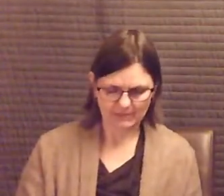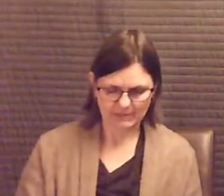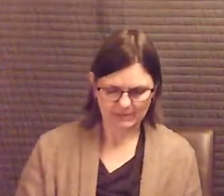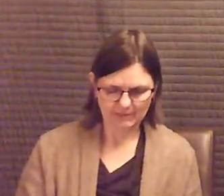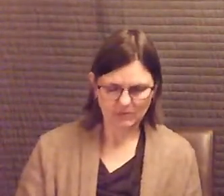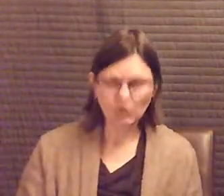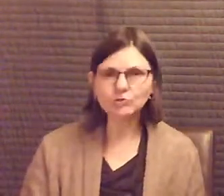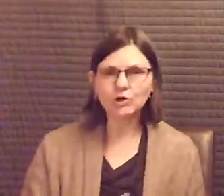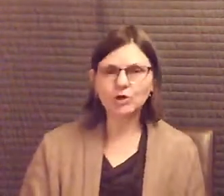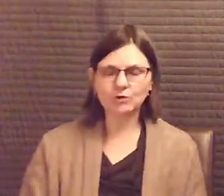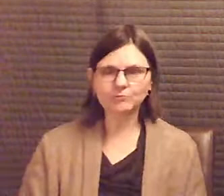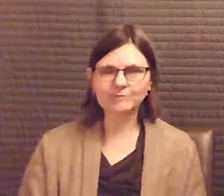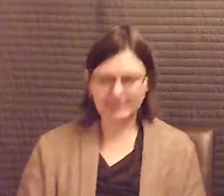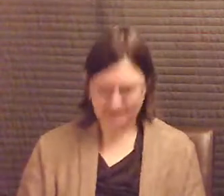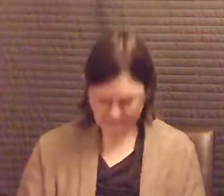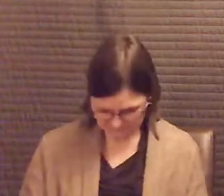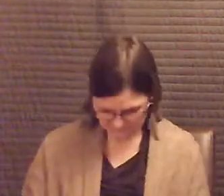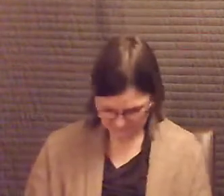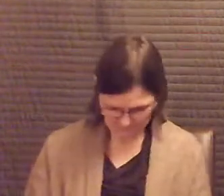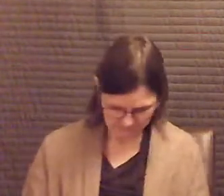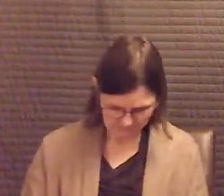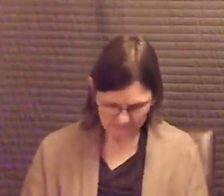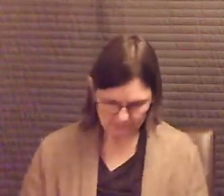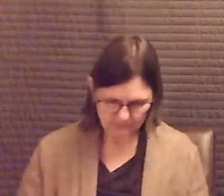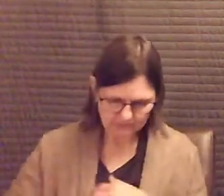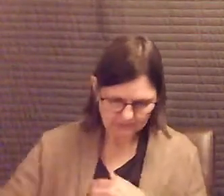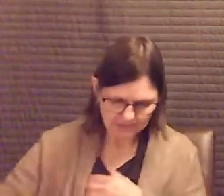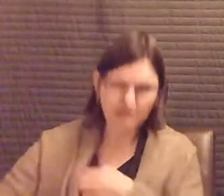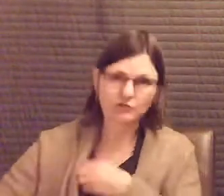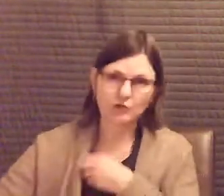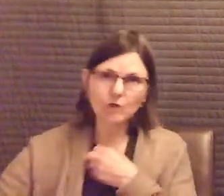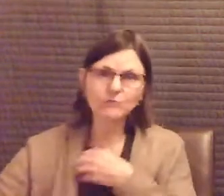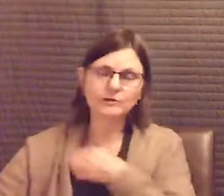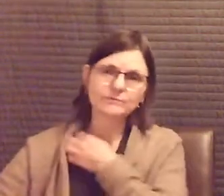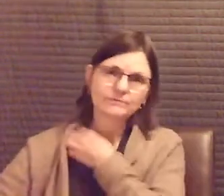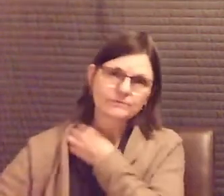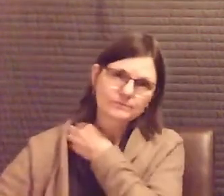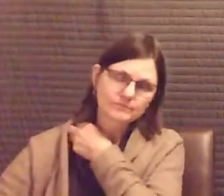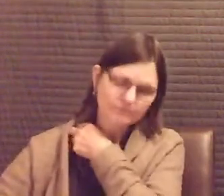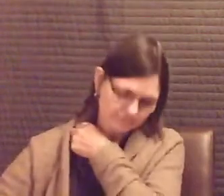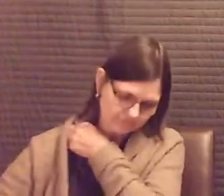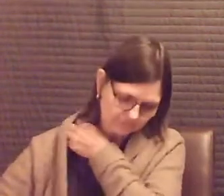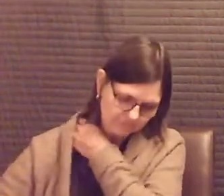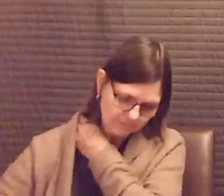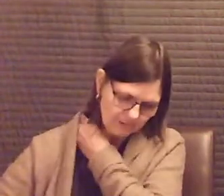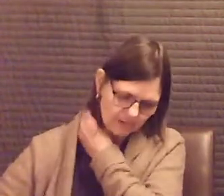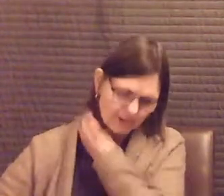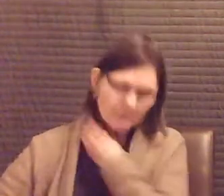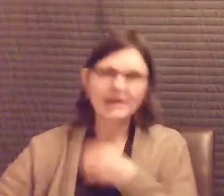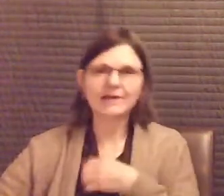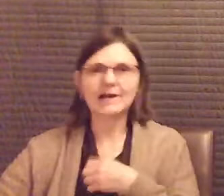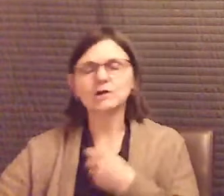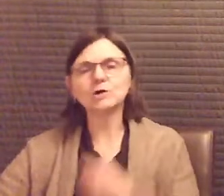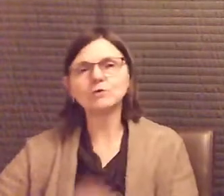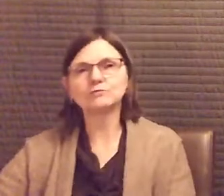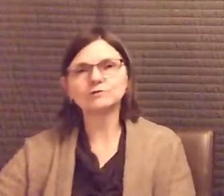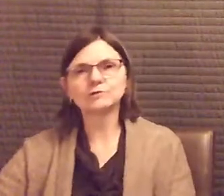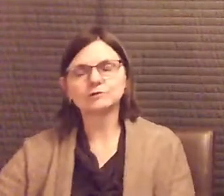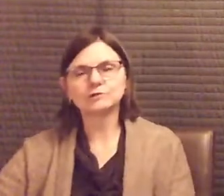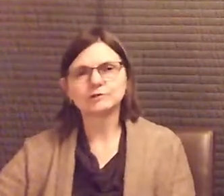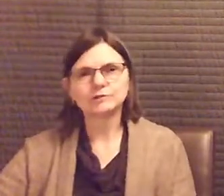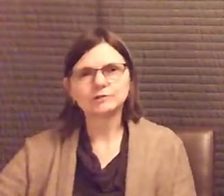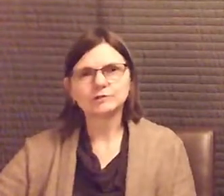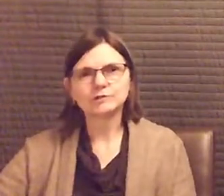nemen van geloof betekent naar believen niet geloven alright af een gebrek aan geloof